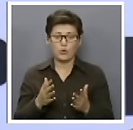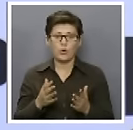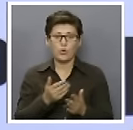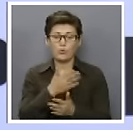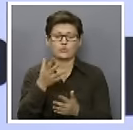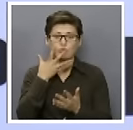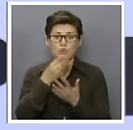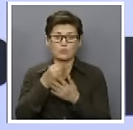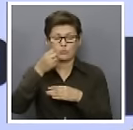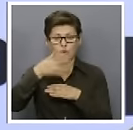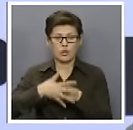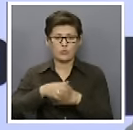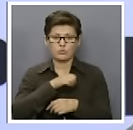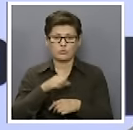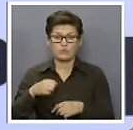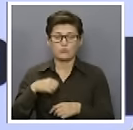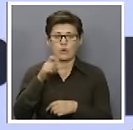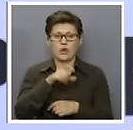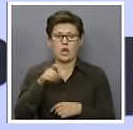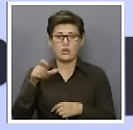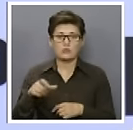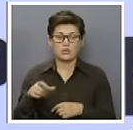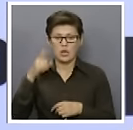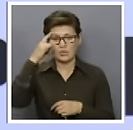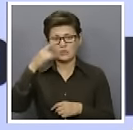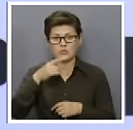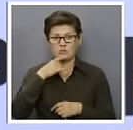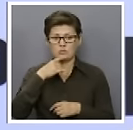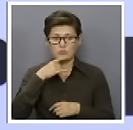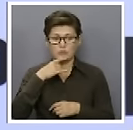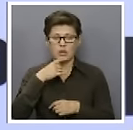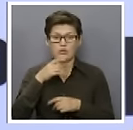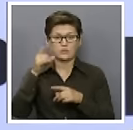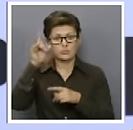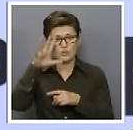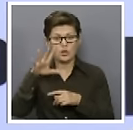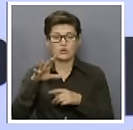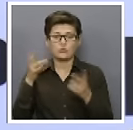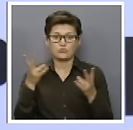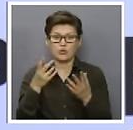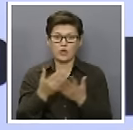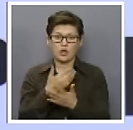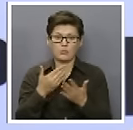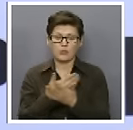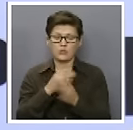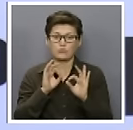өз орталықтарымызды, өз азаматтарымызға, отандастарымызға біз танытып, еді оларға ақпарат жеткізіп жатқан